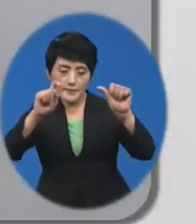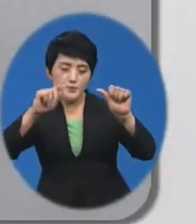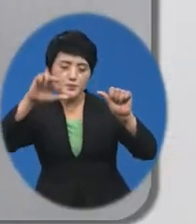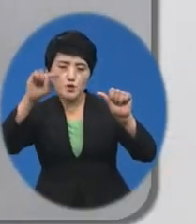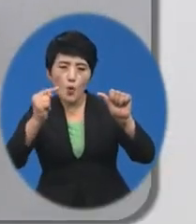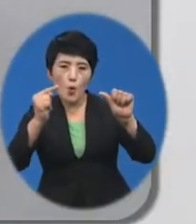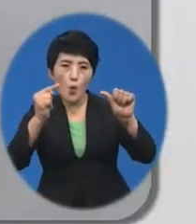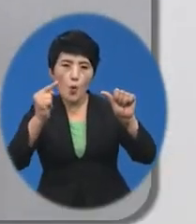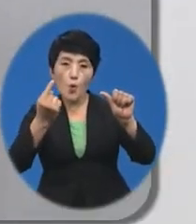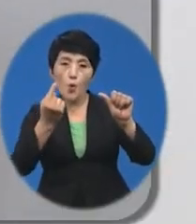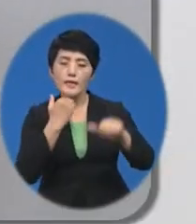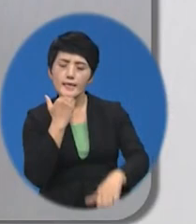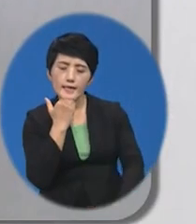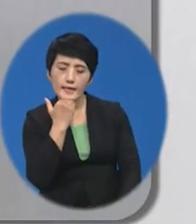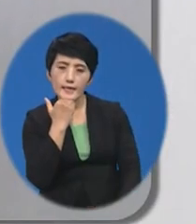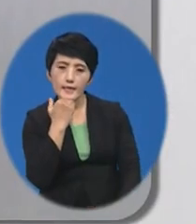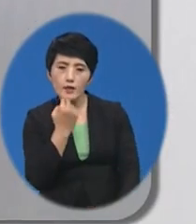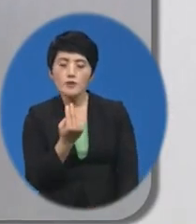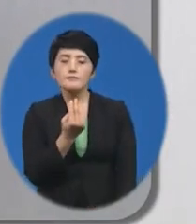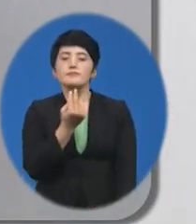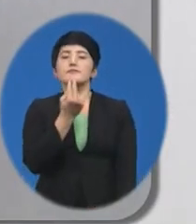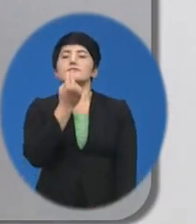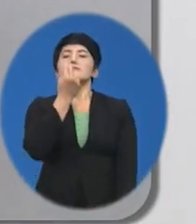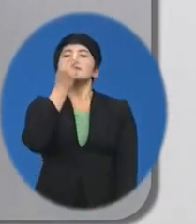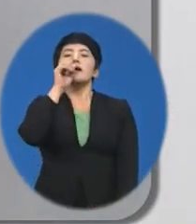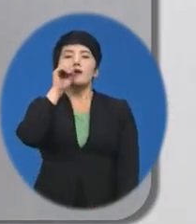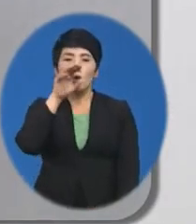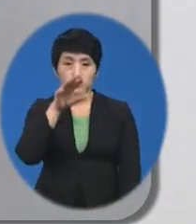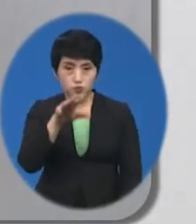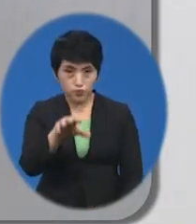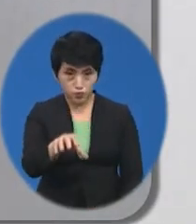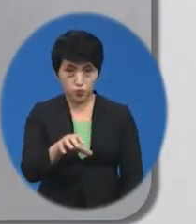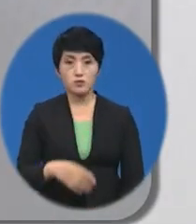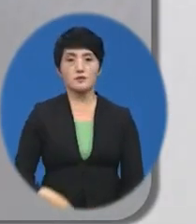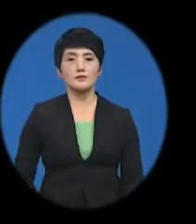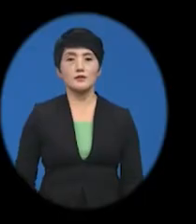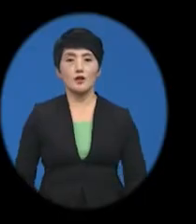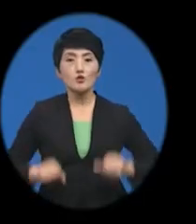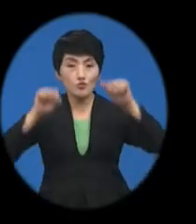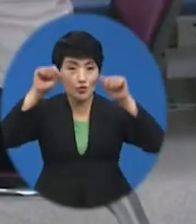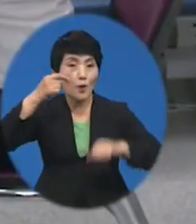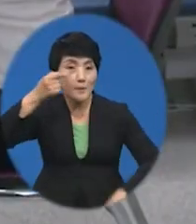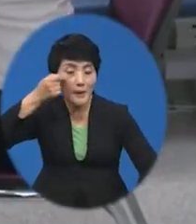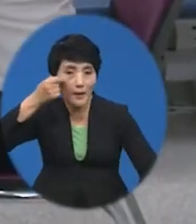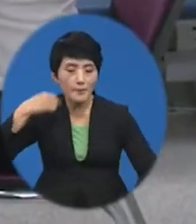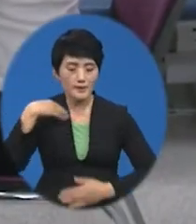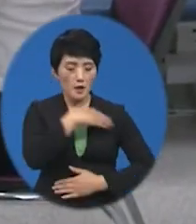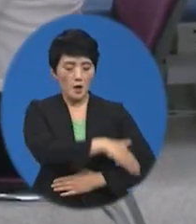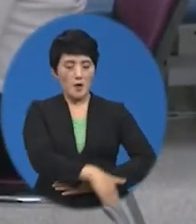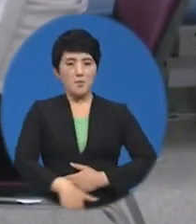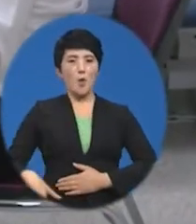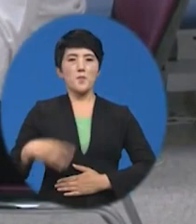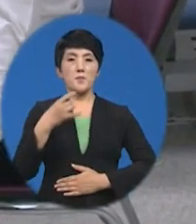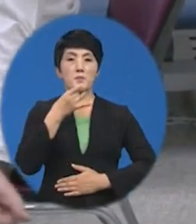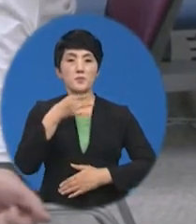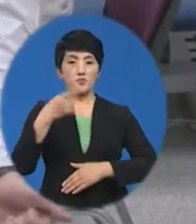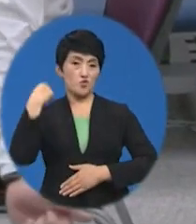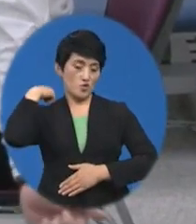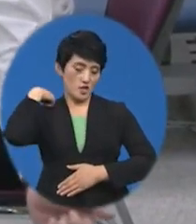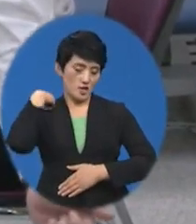숨을 내뱉으며 천천히 돌아오면 됩니다. 맥켄지 운동은 척추 전반의 건강에 도움을